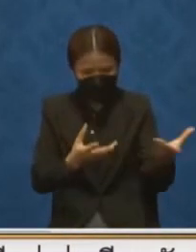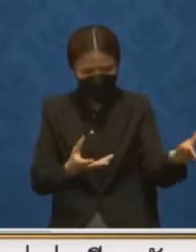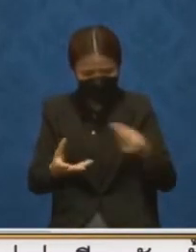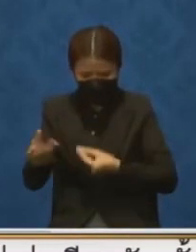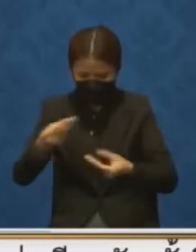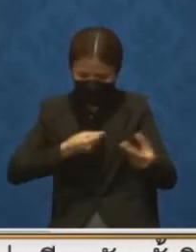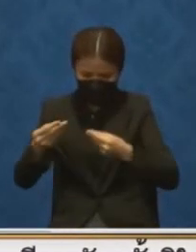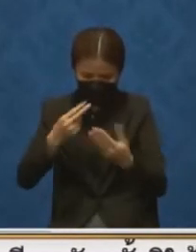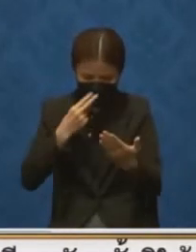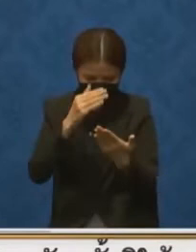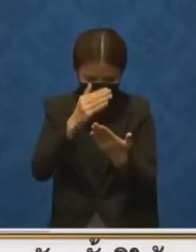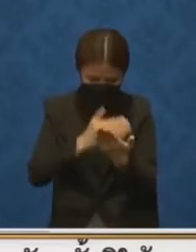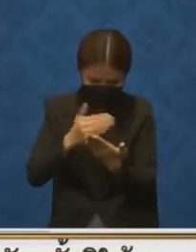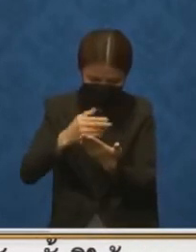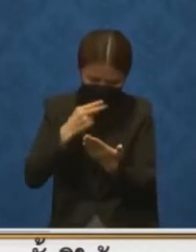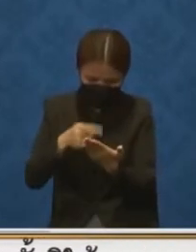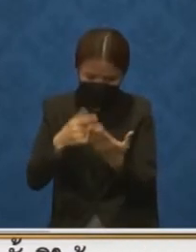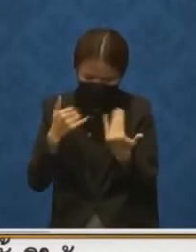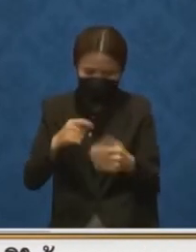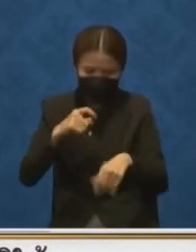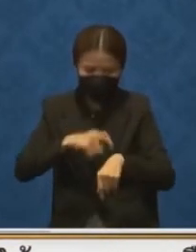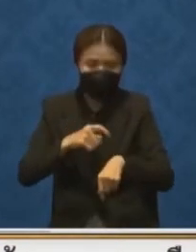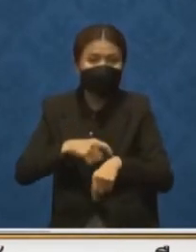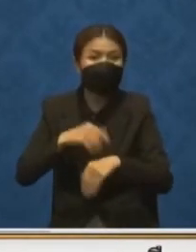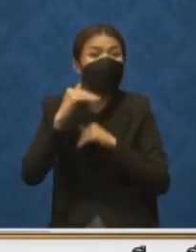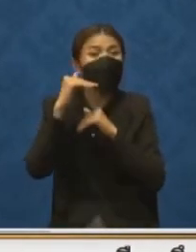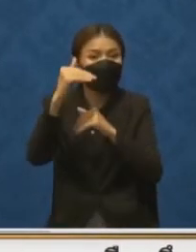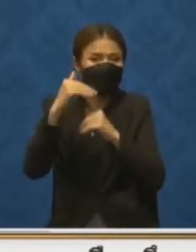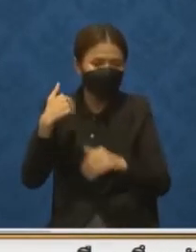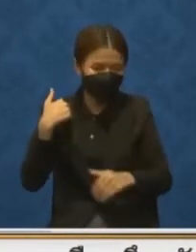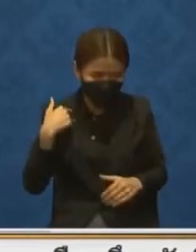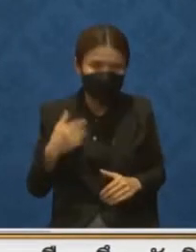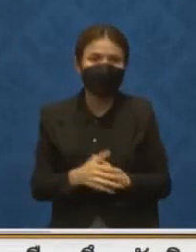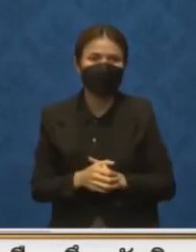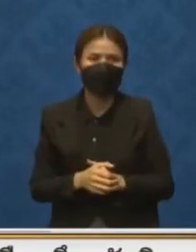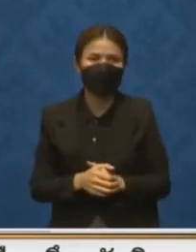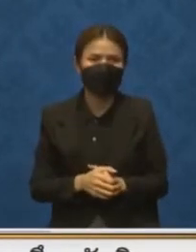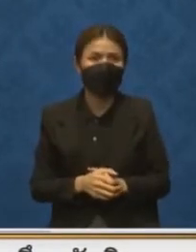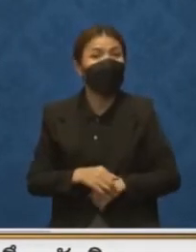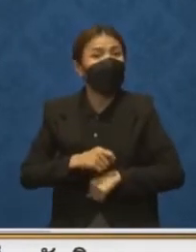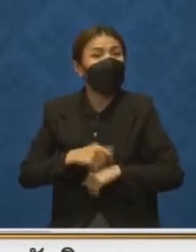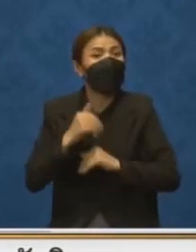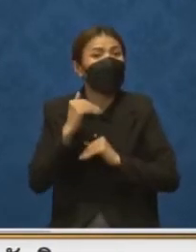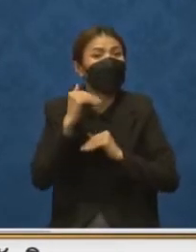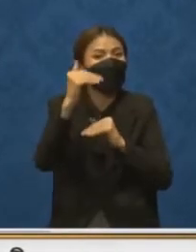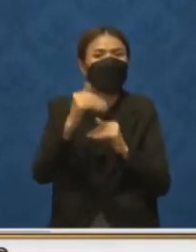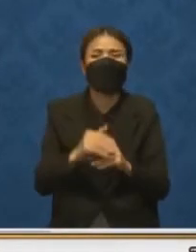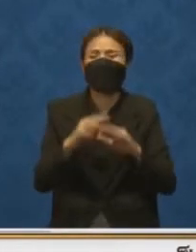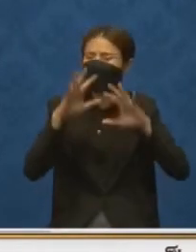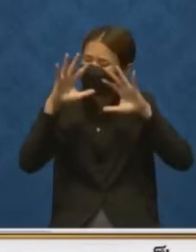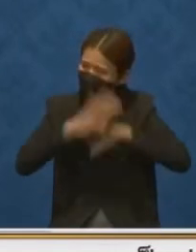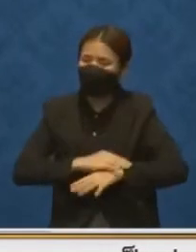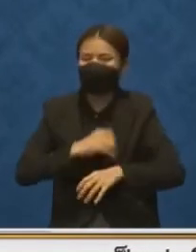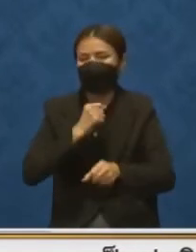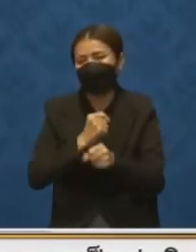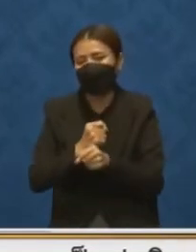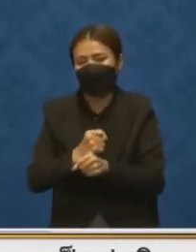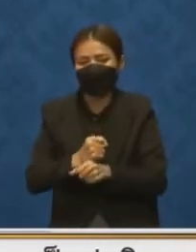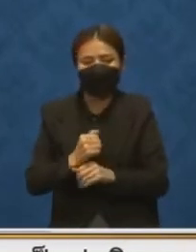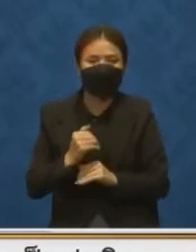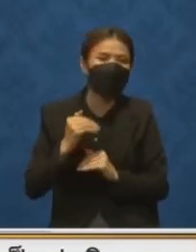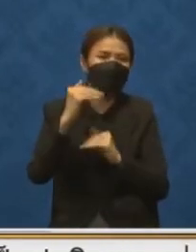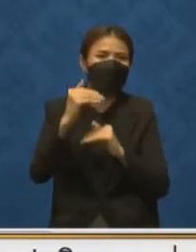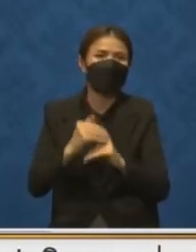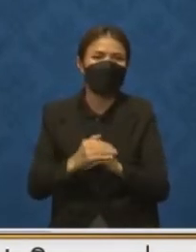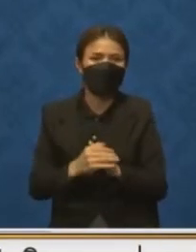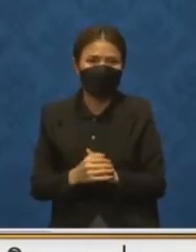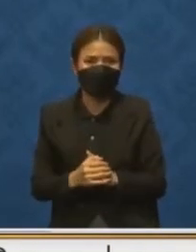คำวากมนดระยะเวลา ก็เปนการกมนดกรอบแต่การนับการกม